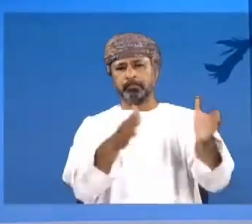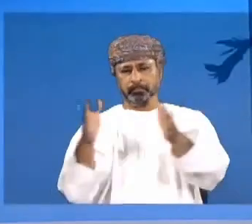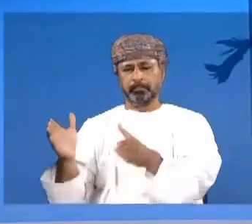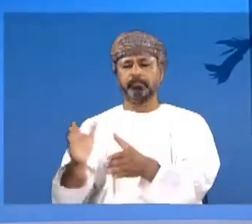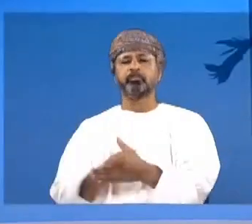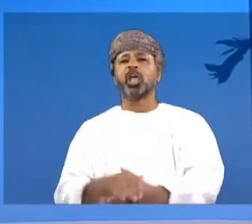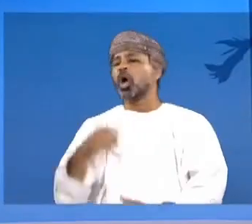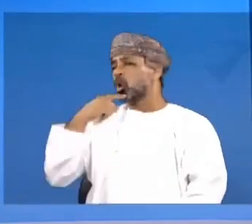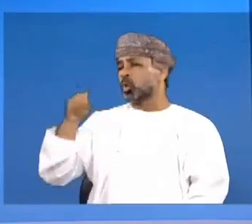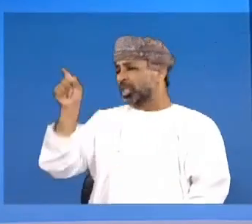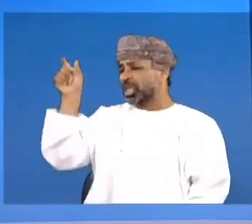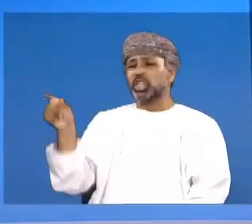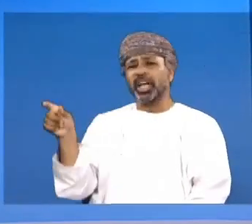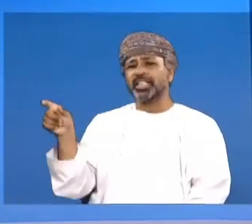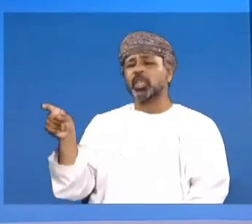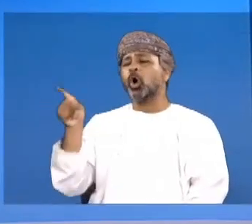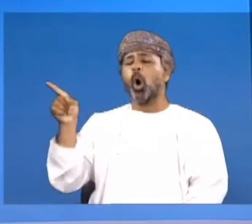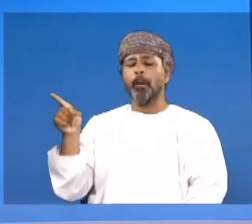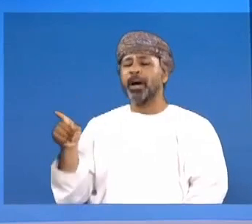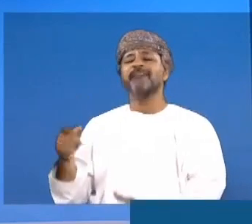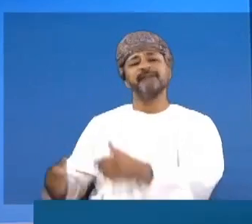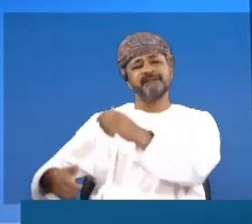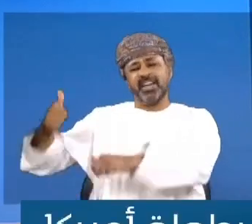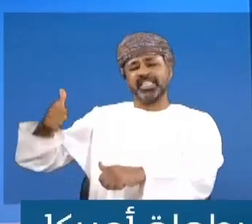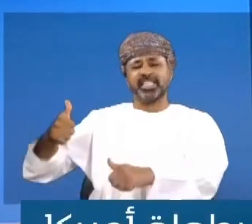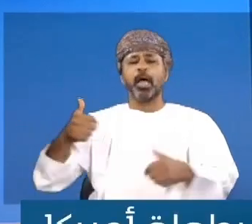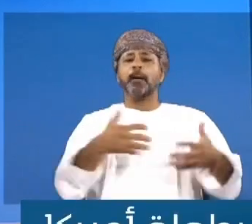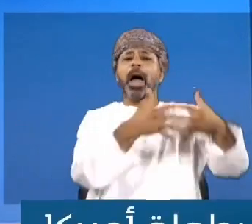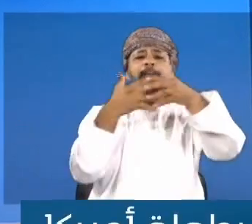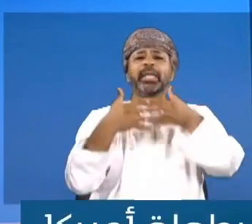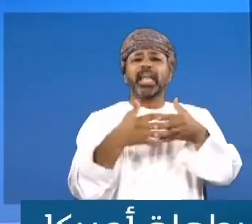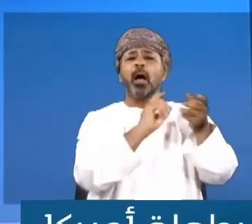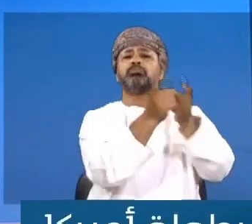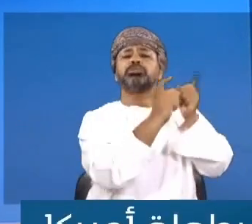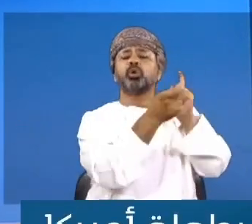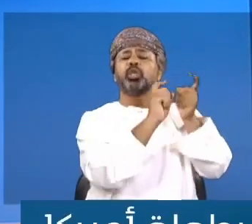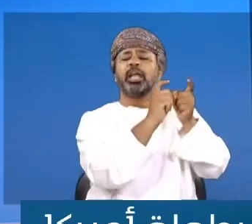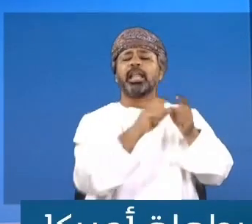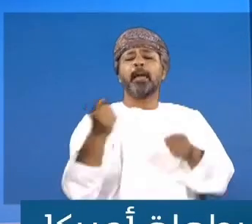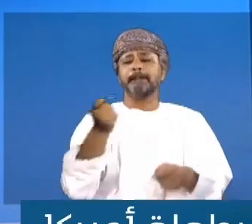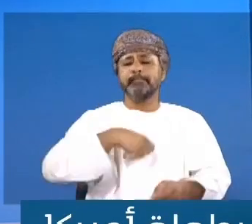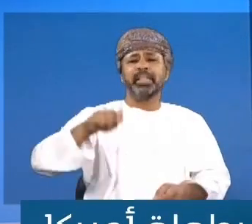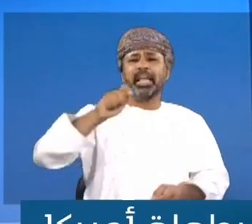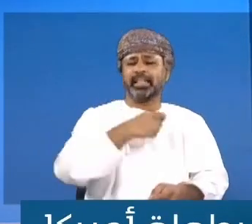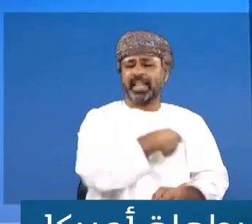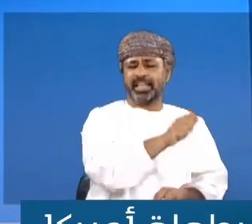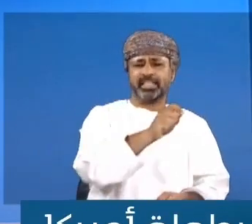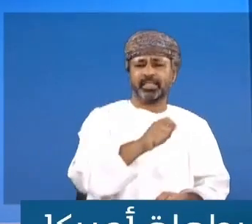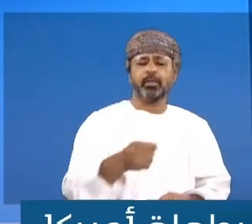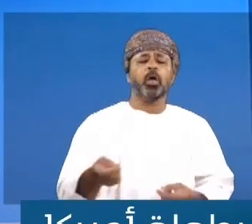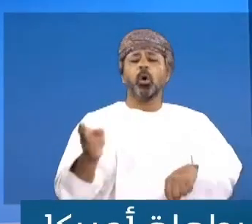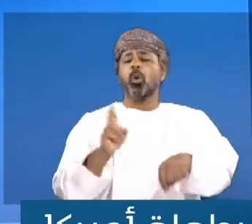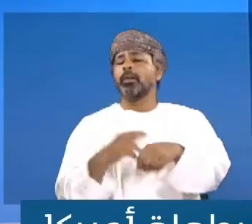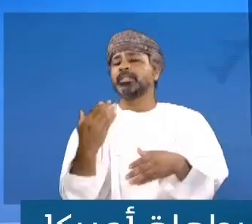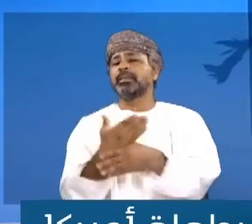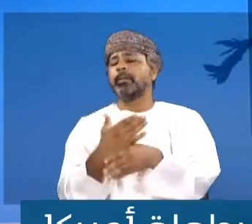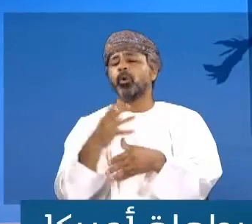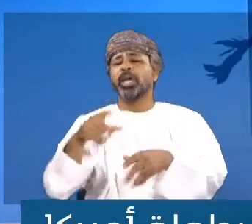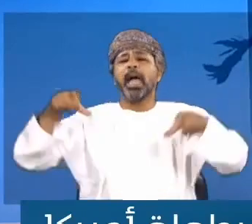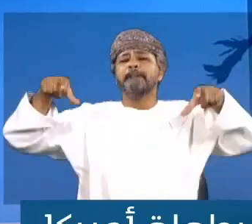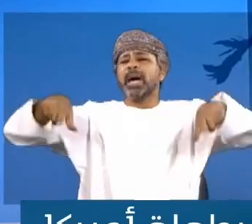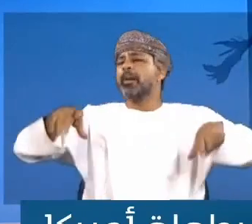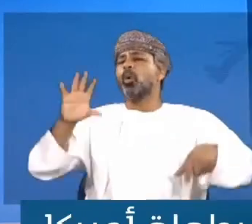بلغ الروسي دانييل ميدفيديف الدورة الثانية لبطولة الولايات المتحدة، إحدى البطولات الأربع الكبرى في كرة المضرب، وذلك على